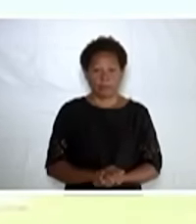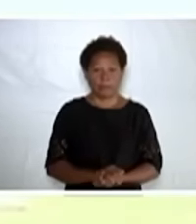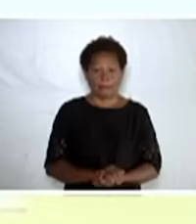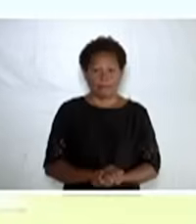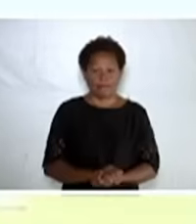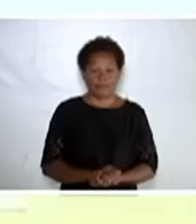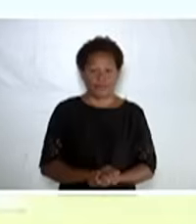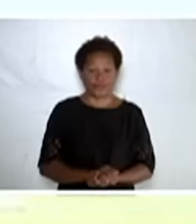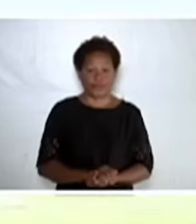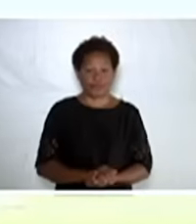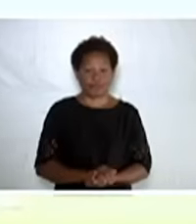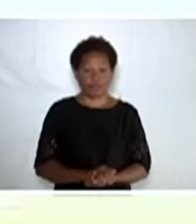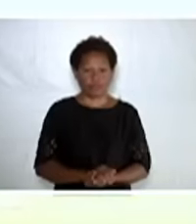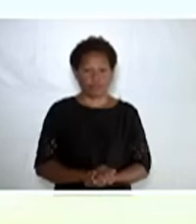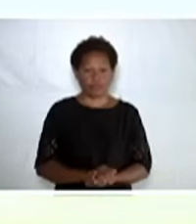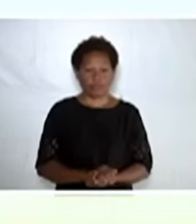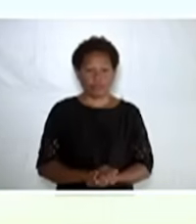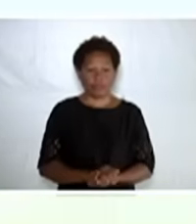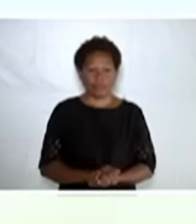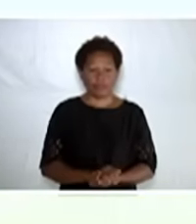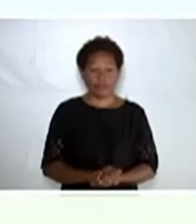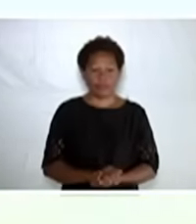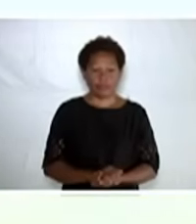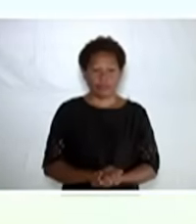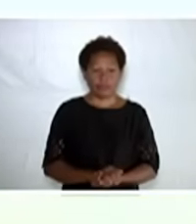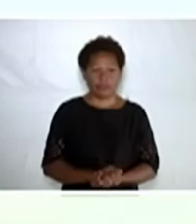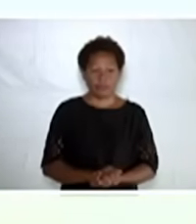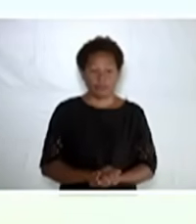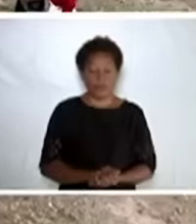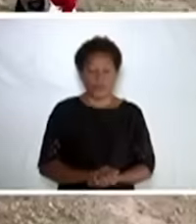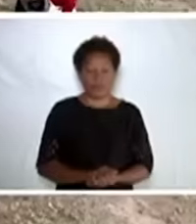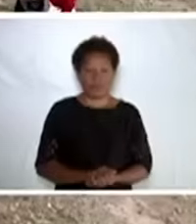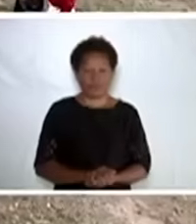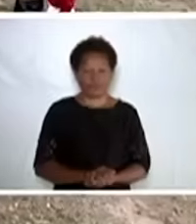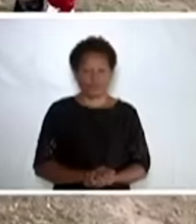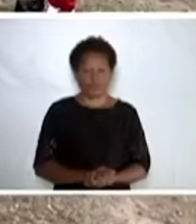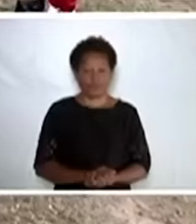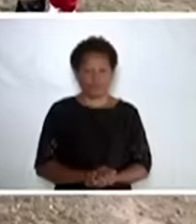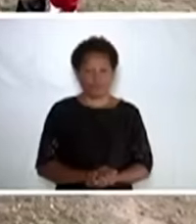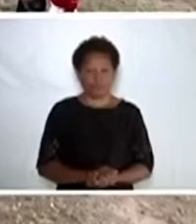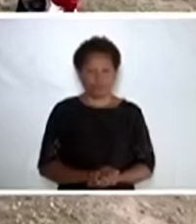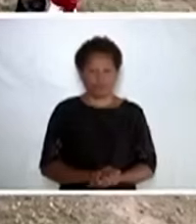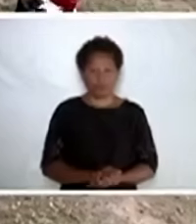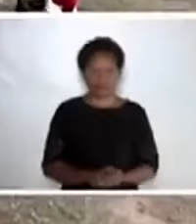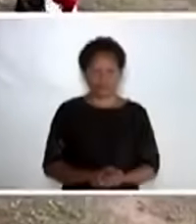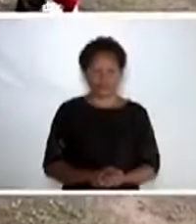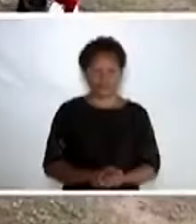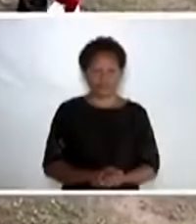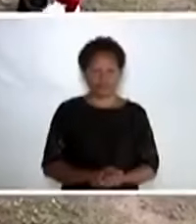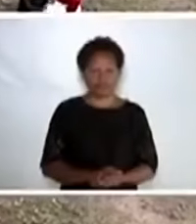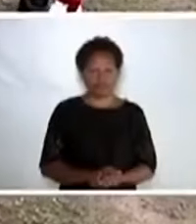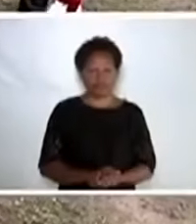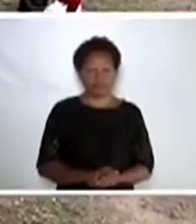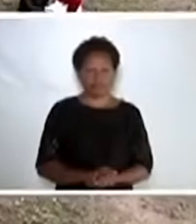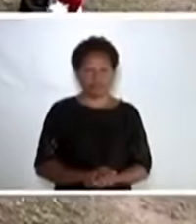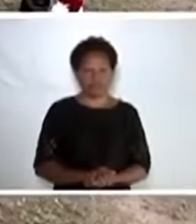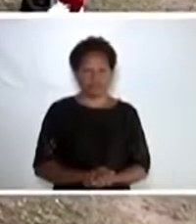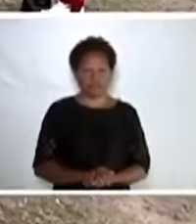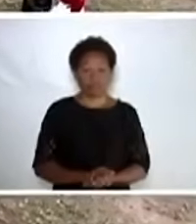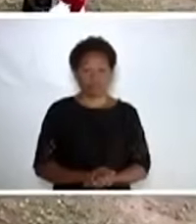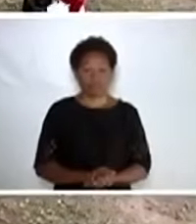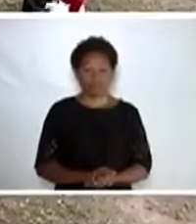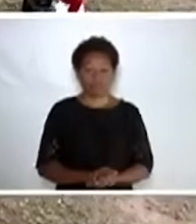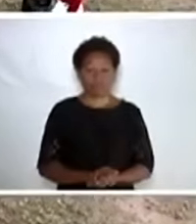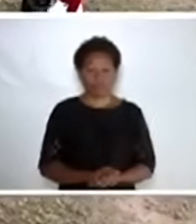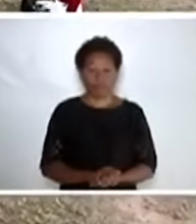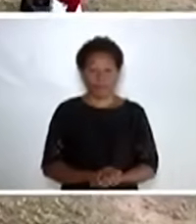आपको बताएं कि इसे फ्यू डी जोए ये कहा जाता है फ्रेंच भाषा में। इसका मतलब है कि ये एक खुशी